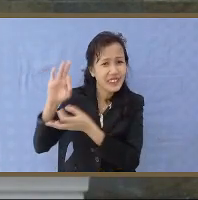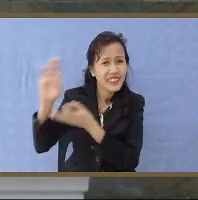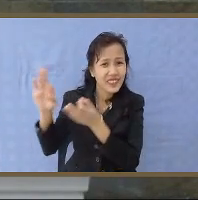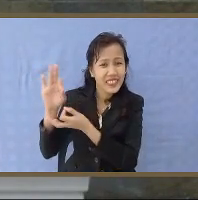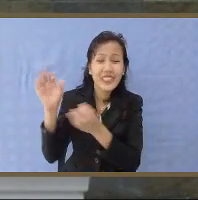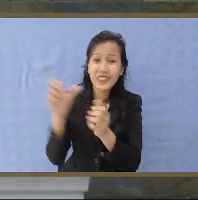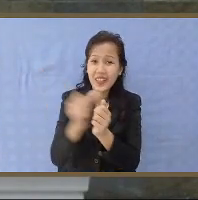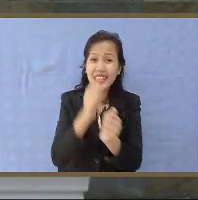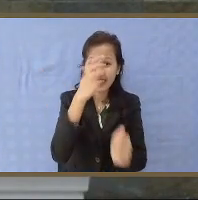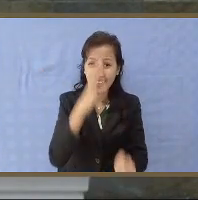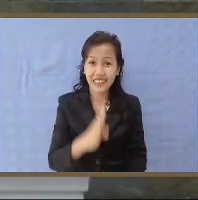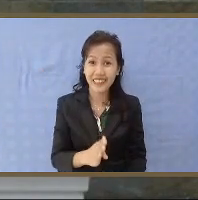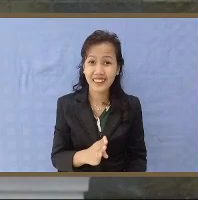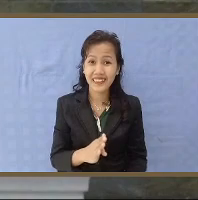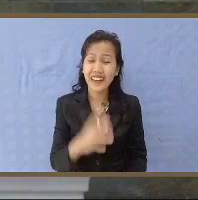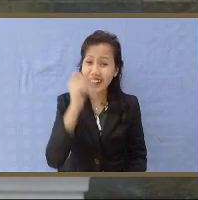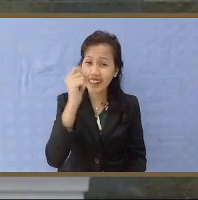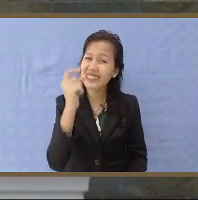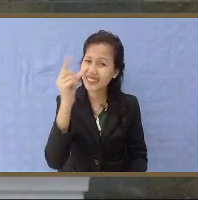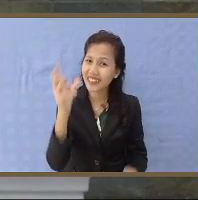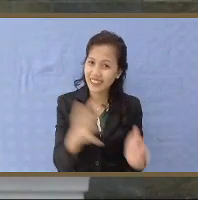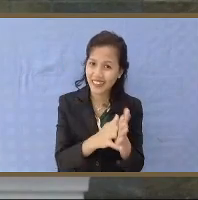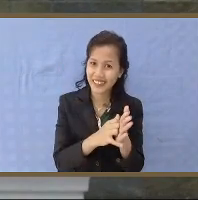fellowship. Do you understand?